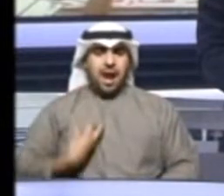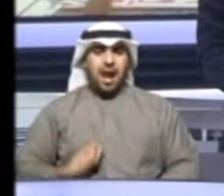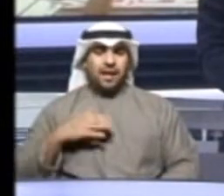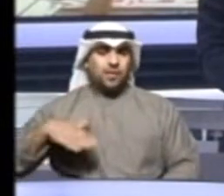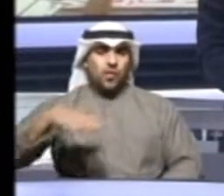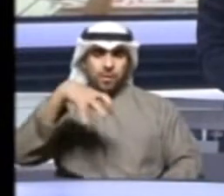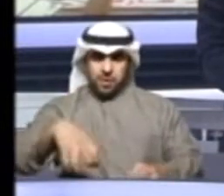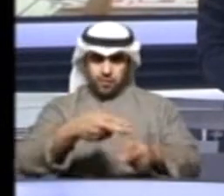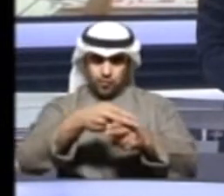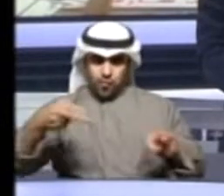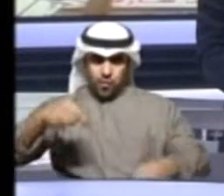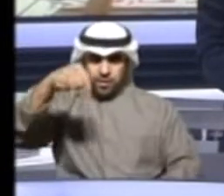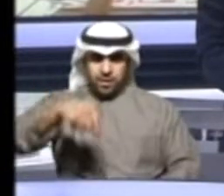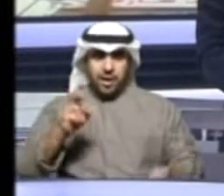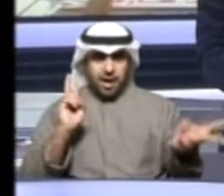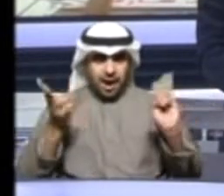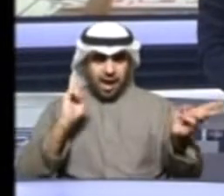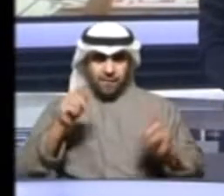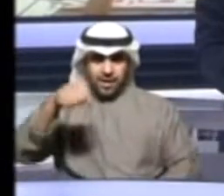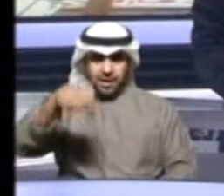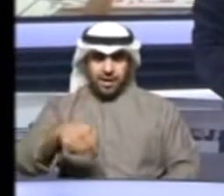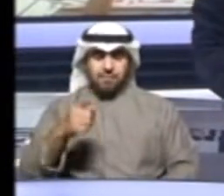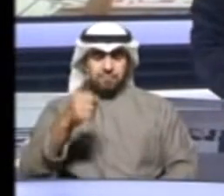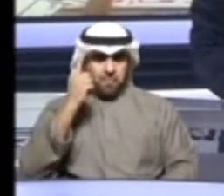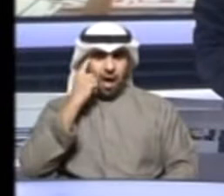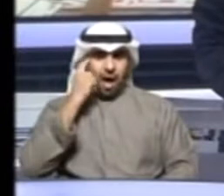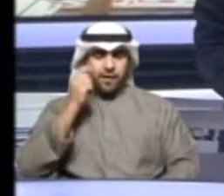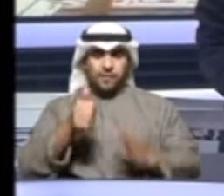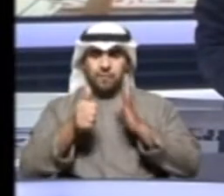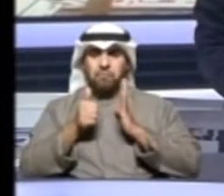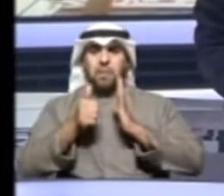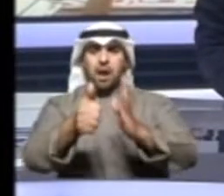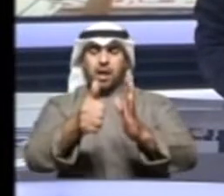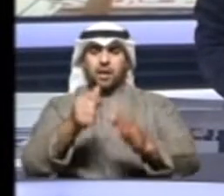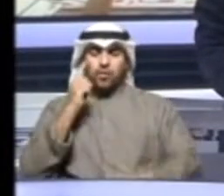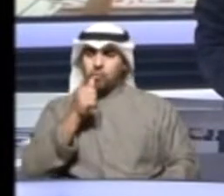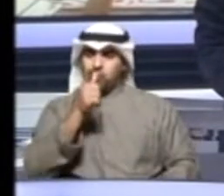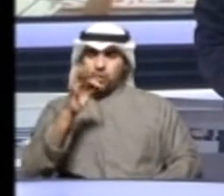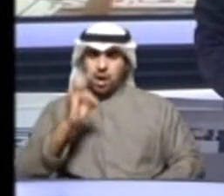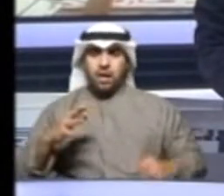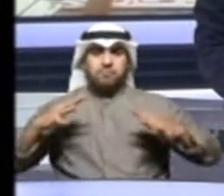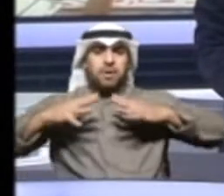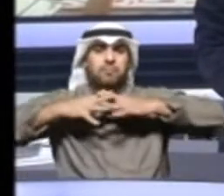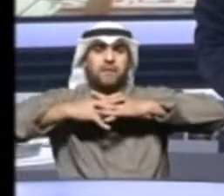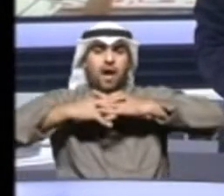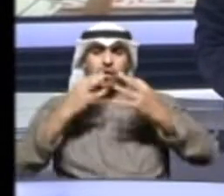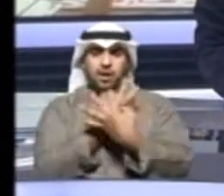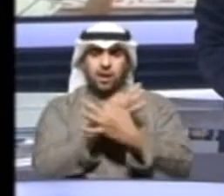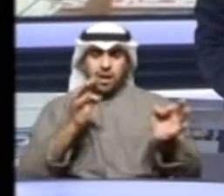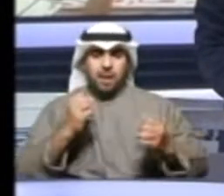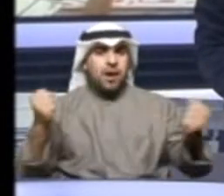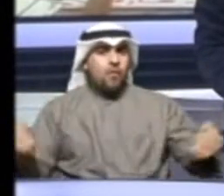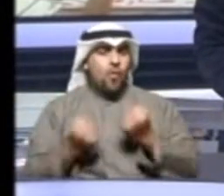الاحتفالية في هذا المكان التاريخي تؤكد رؤية القيادة العليا لأهمية المشاركة الشعبية التفاعلية بالأنشطة